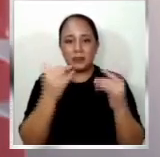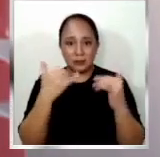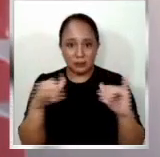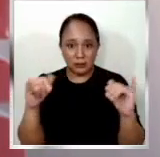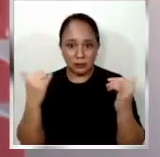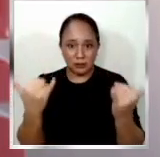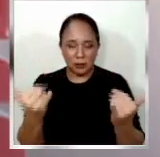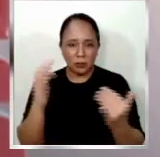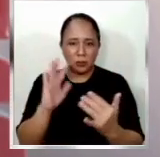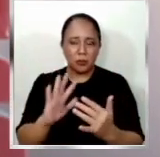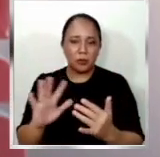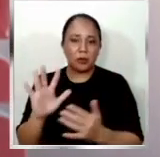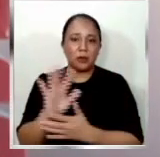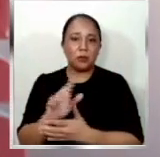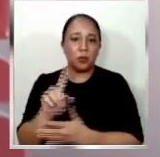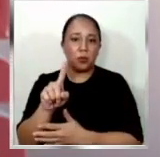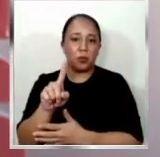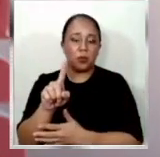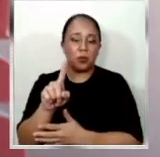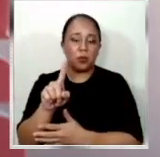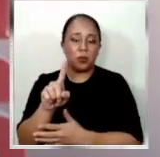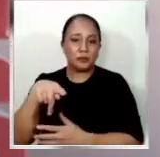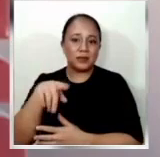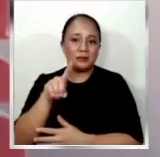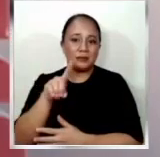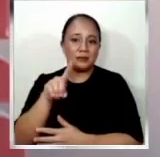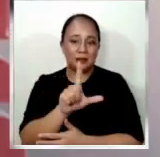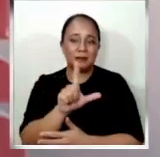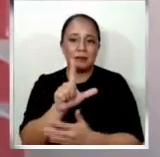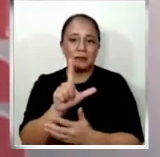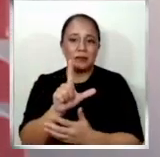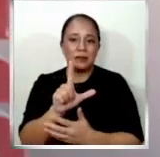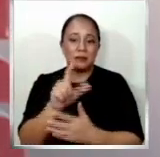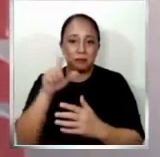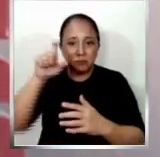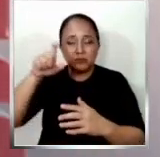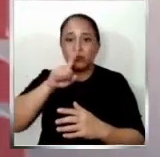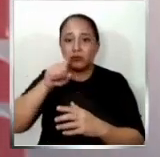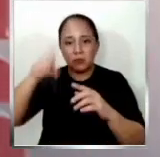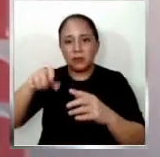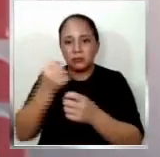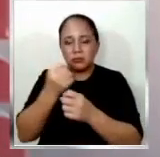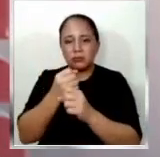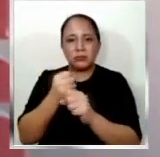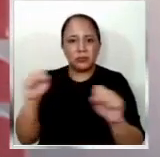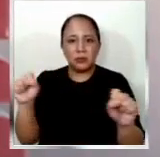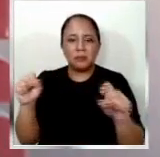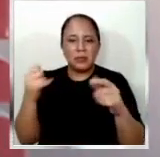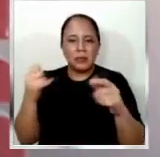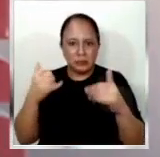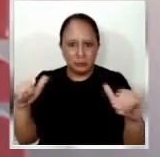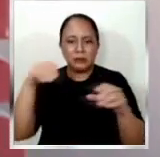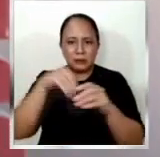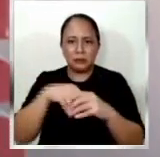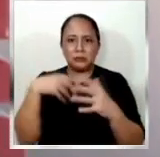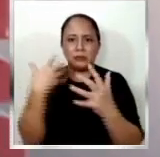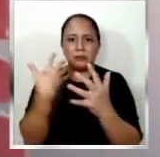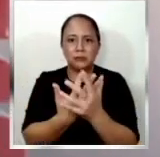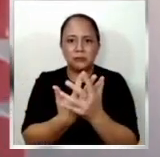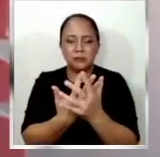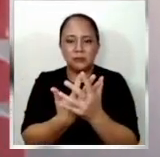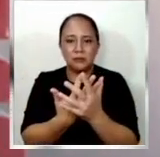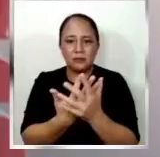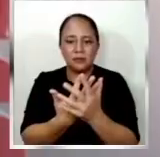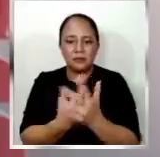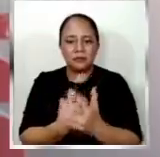kumulang 100 PDL na dapat laya na ang nasa kustodiya pa rin ng Bureau of Corrections. Yan ang